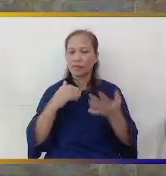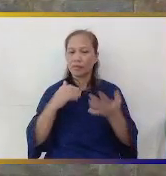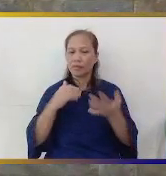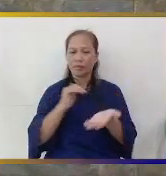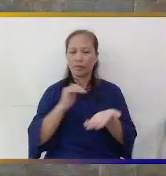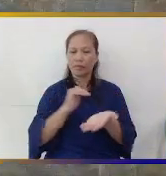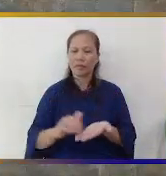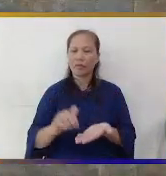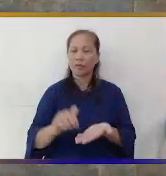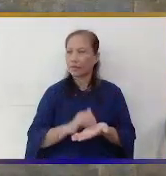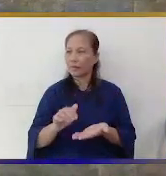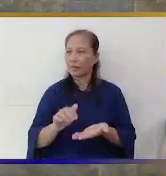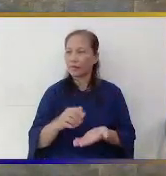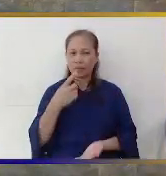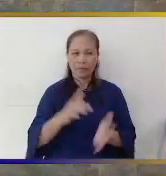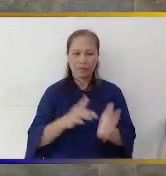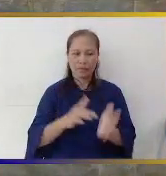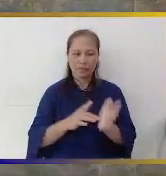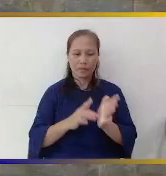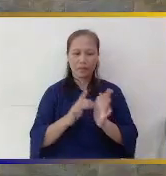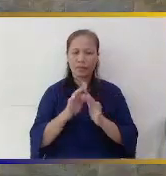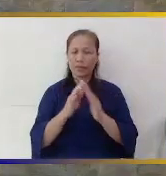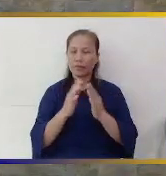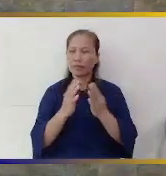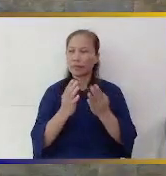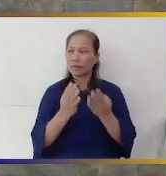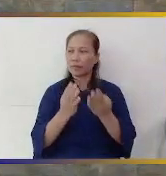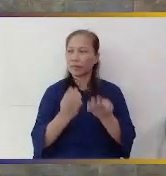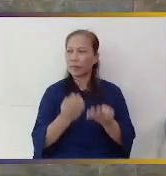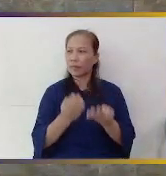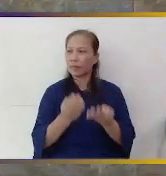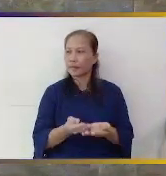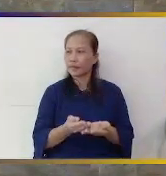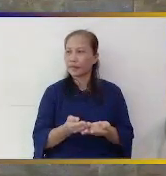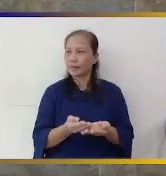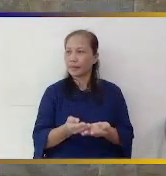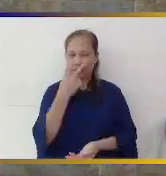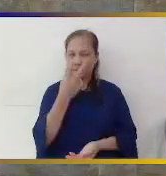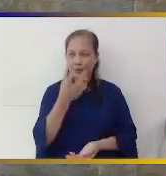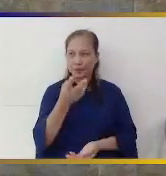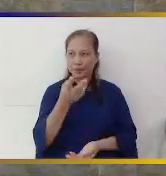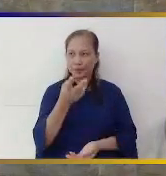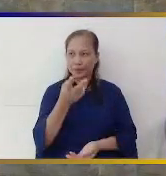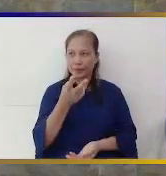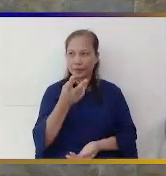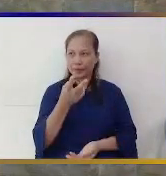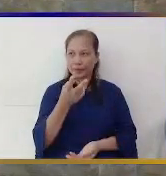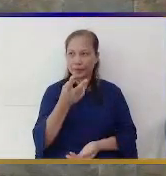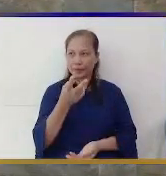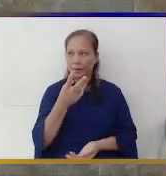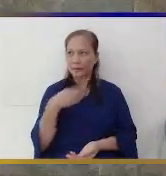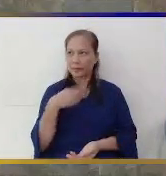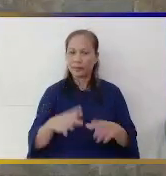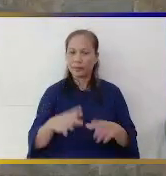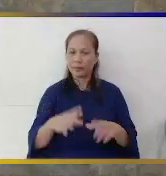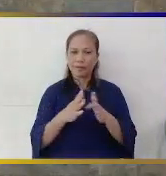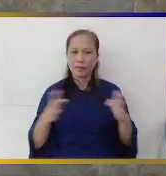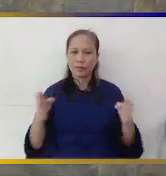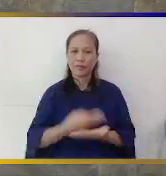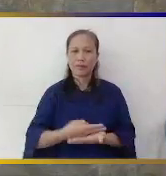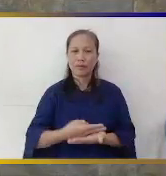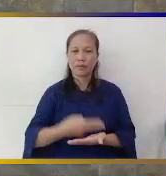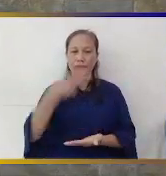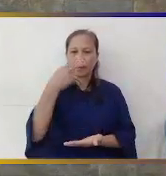sinasabi po ng Bibliya na talagang ah Makikita mo dito kung gaano kataas ang kaisipan ng Diyos natutuwa silang